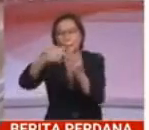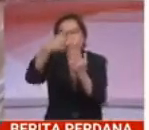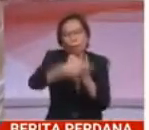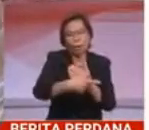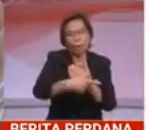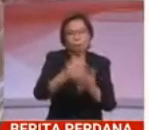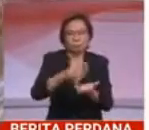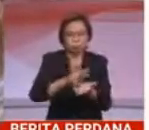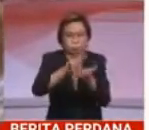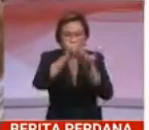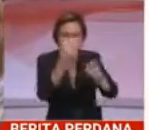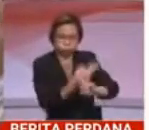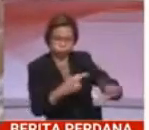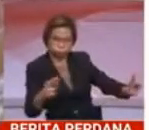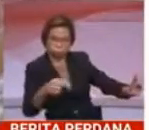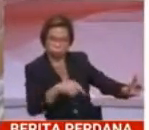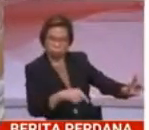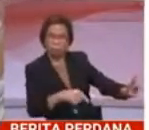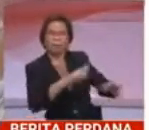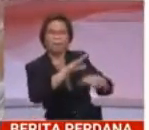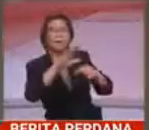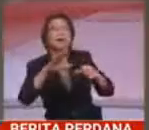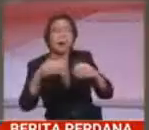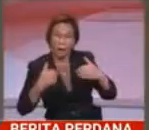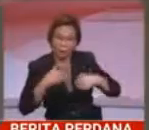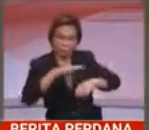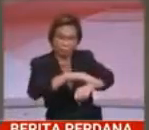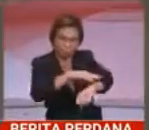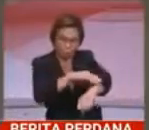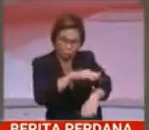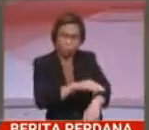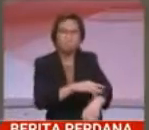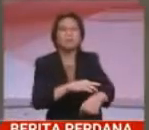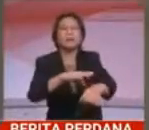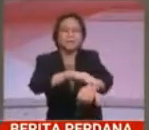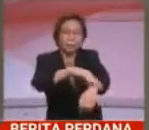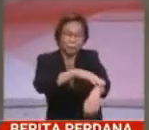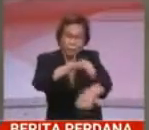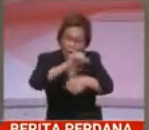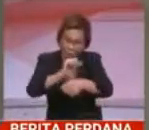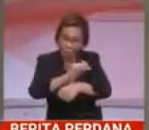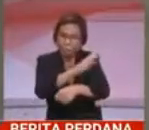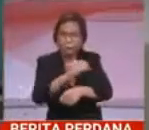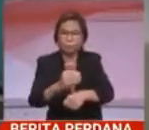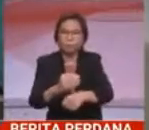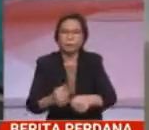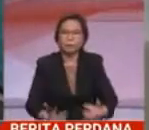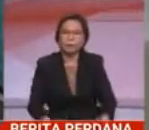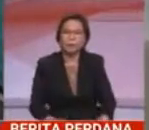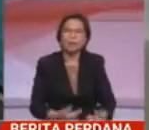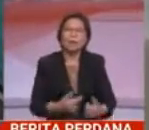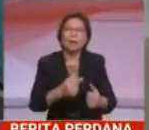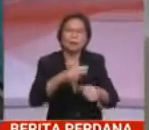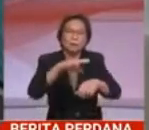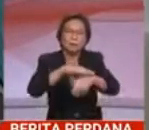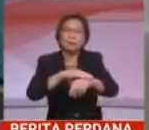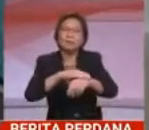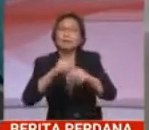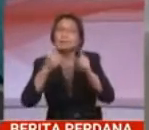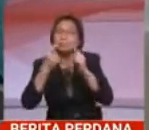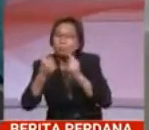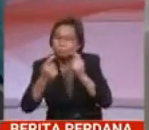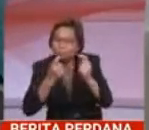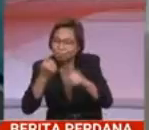perubatan disediakan termasuk fisioterapi, terapi cara kerja, terapi hidro, terapi pertuturan serta